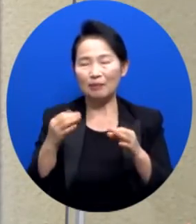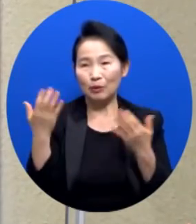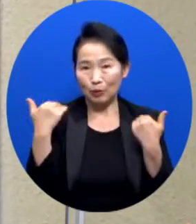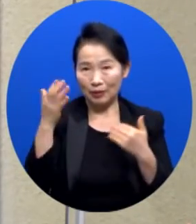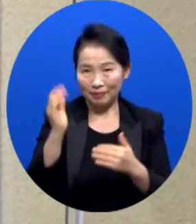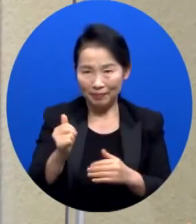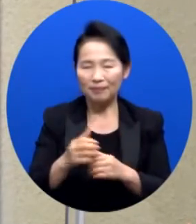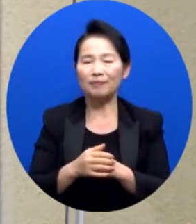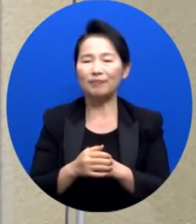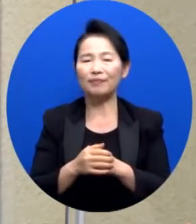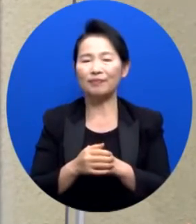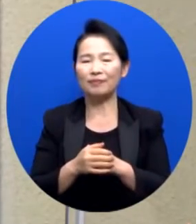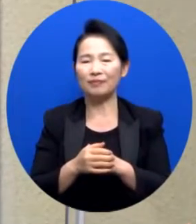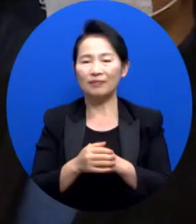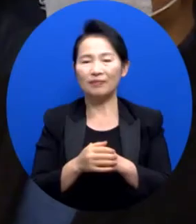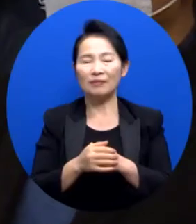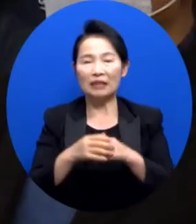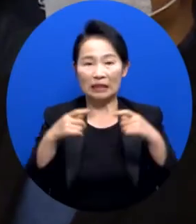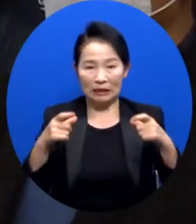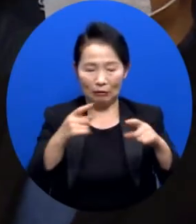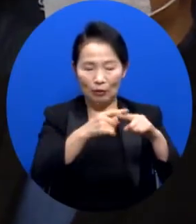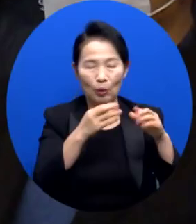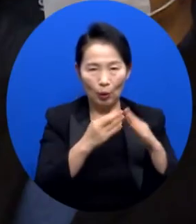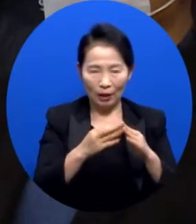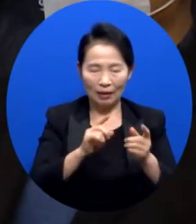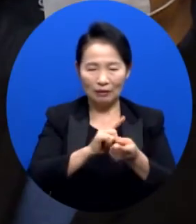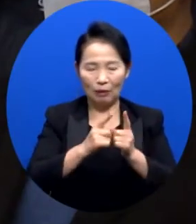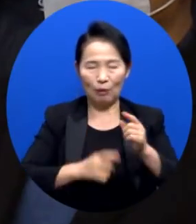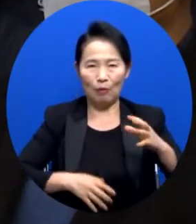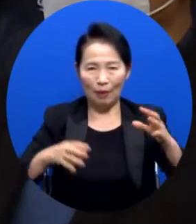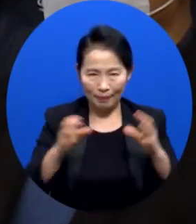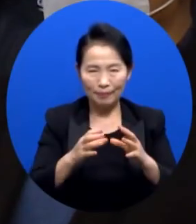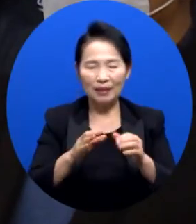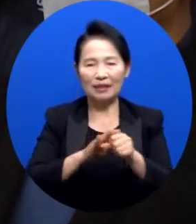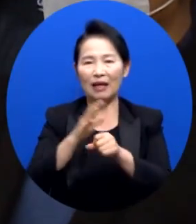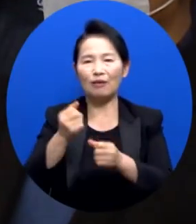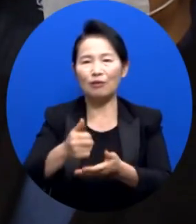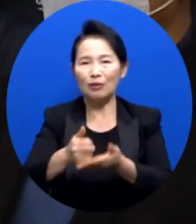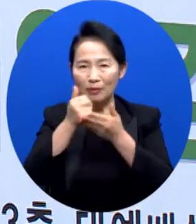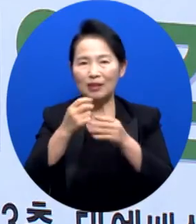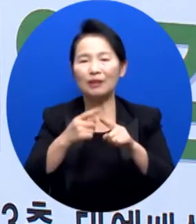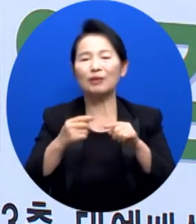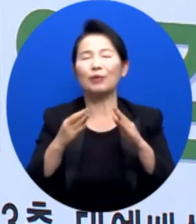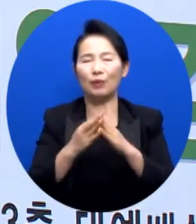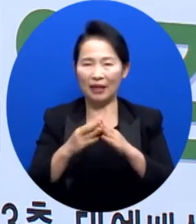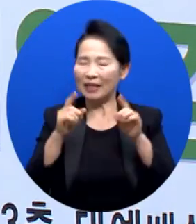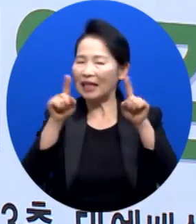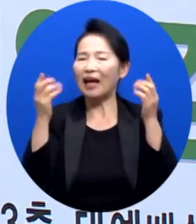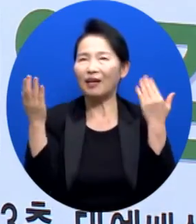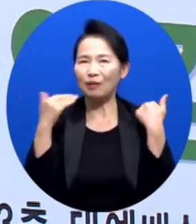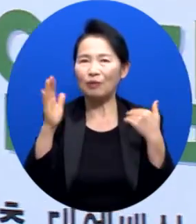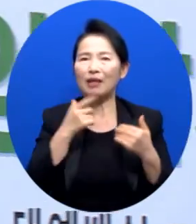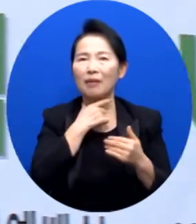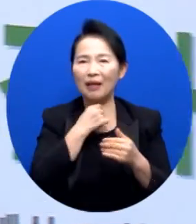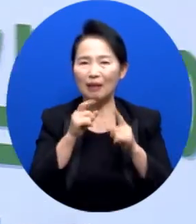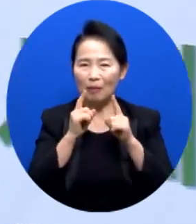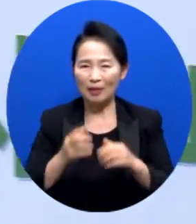취임사에서 지역교회와 서로 화 앞에 사랑으로 섬기는 대학이 되겠다고 포부를 밝혔습니다